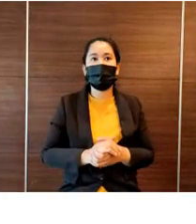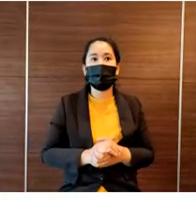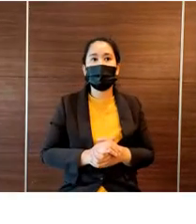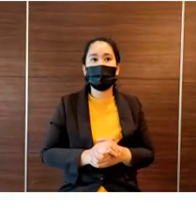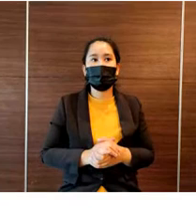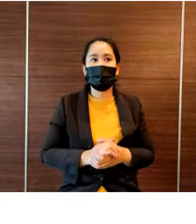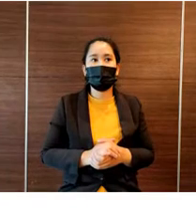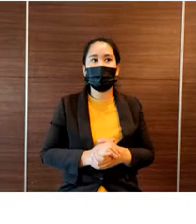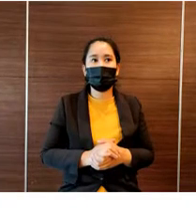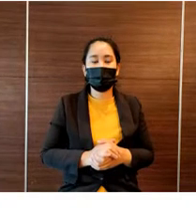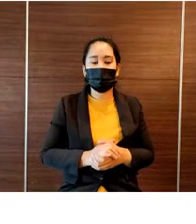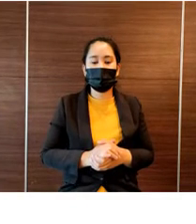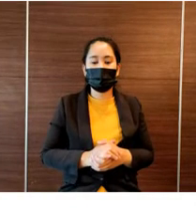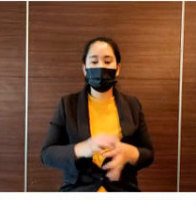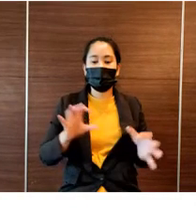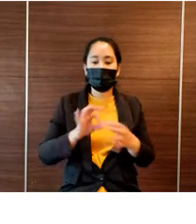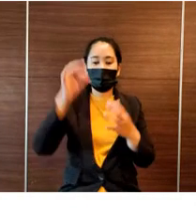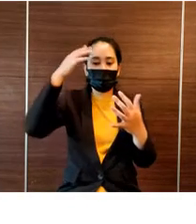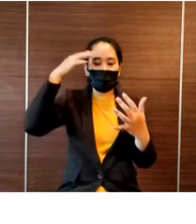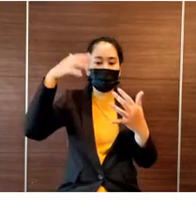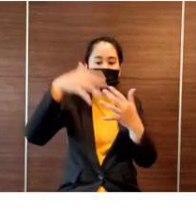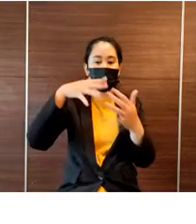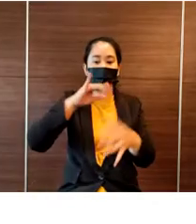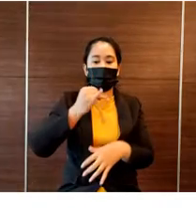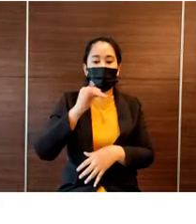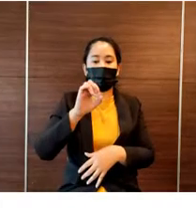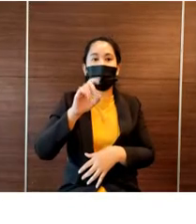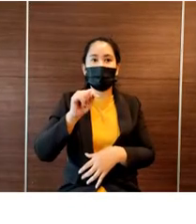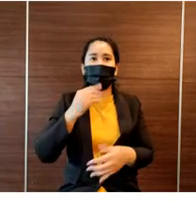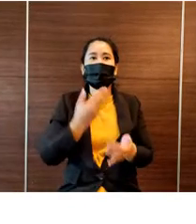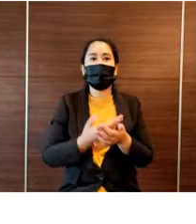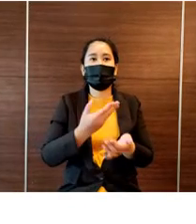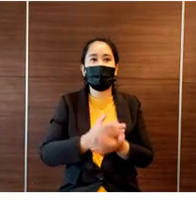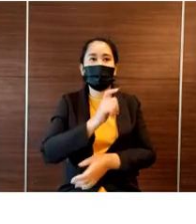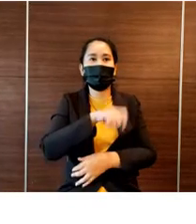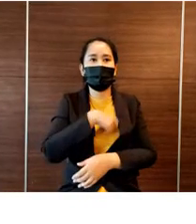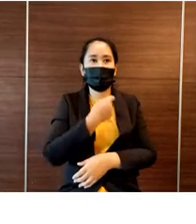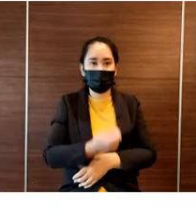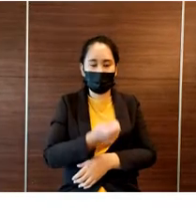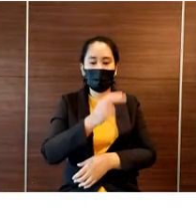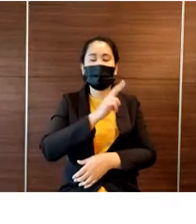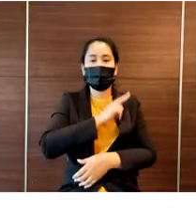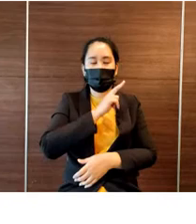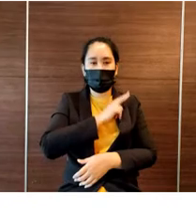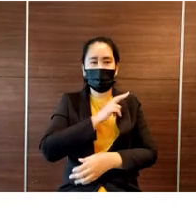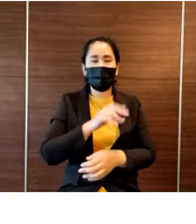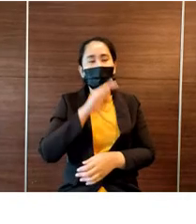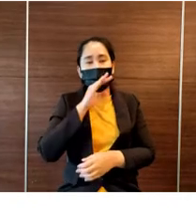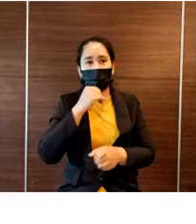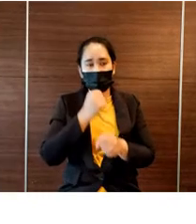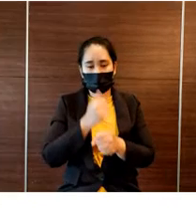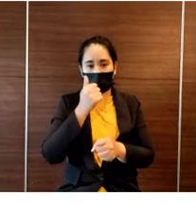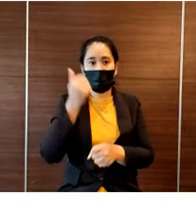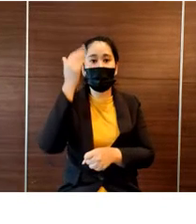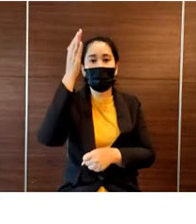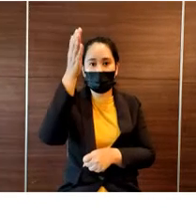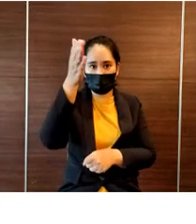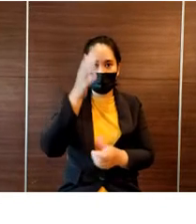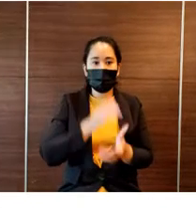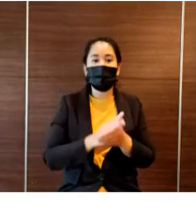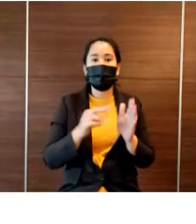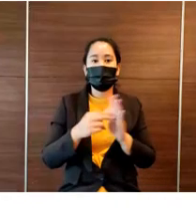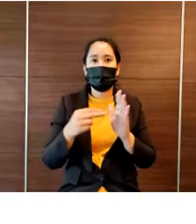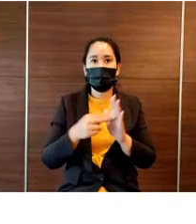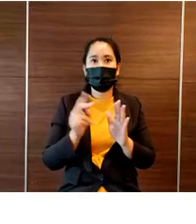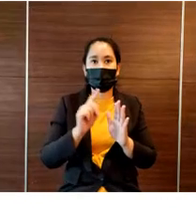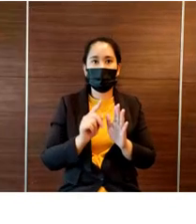าการบำบัดทางสุขภาพจิตนะคะแล้วก็ยังต้องเสียเงินอยู่เนาะในสิ่งที่แมวบอกว่าอยากจะเป็นไปได้ไหมที่ในอนาคตเรื่องเหล่านี้มันก็